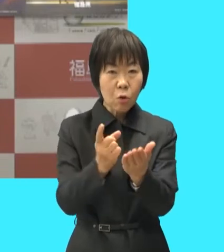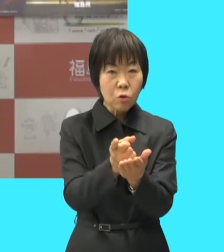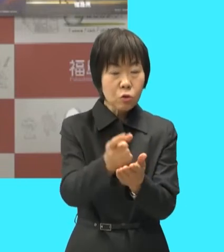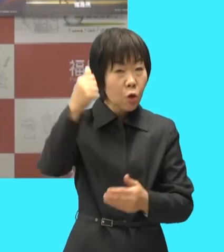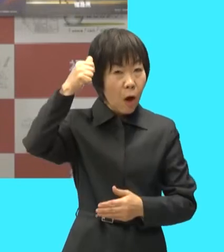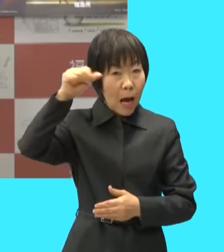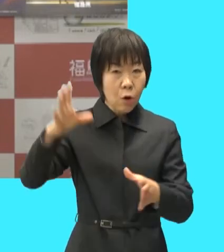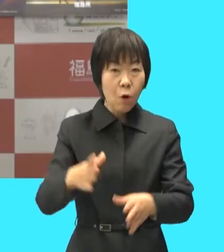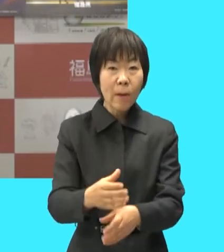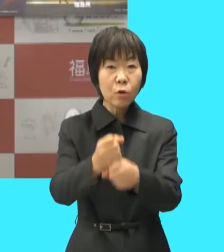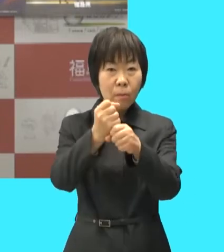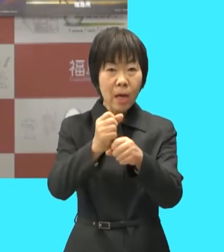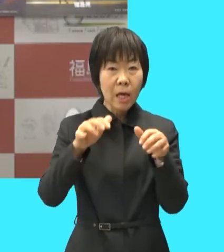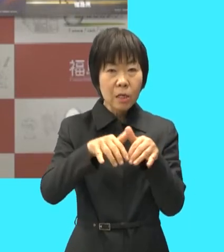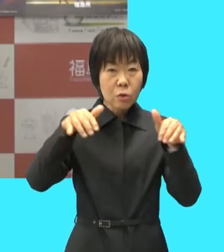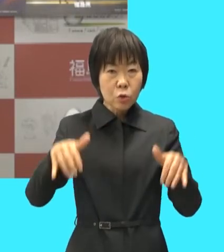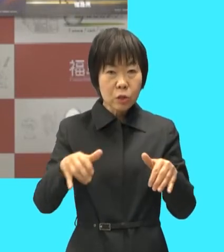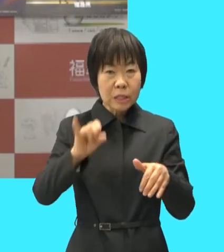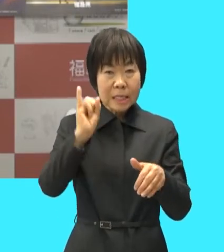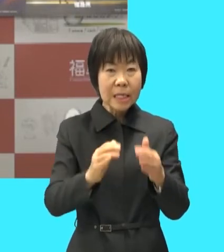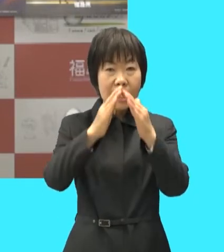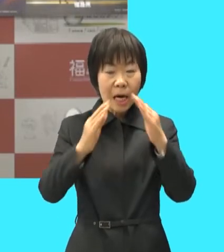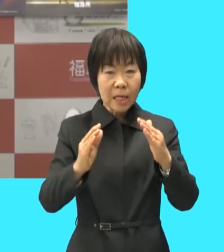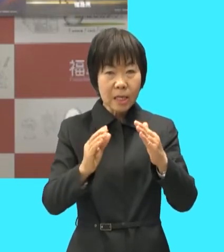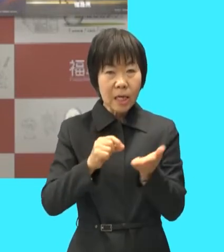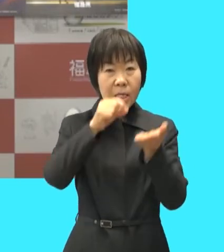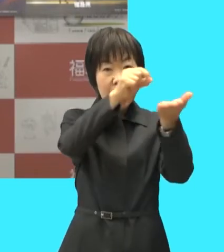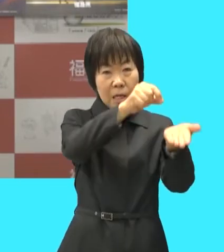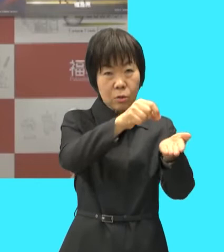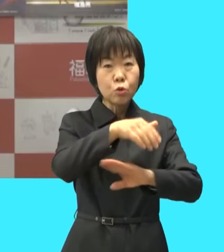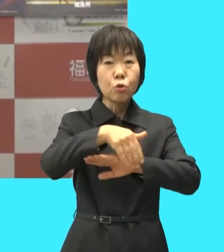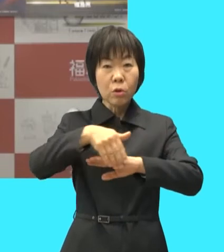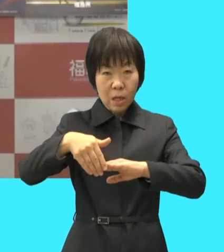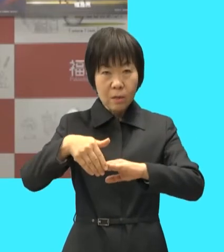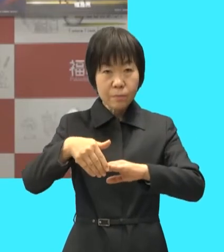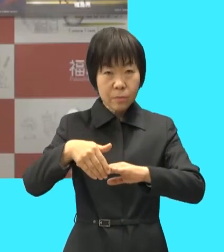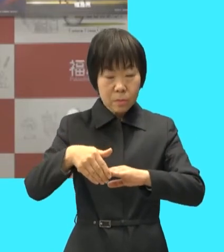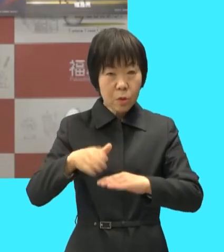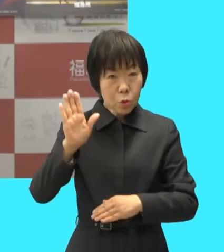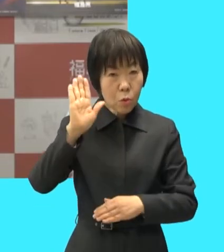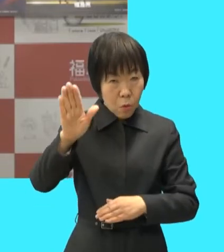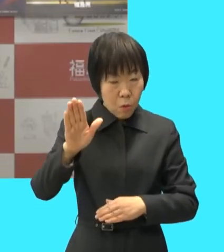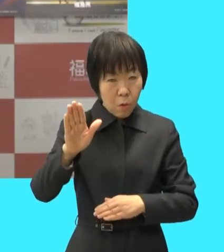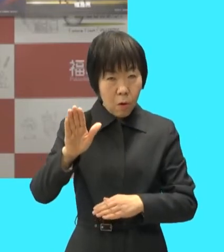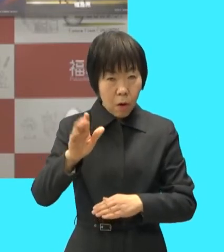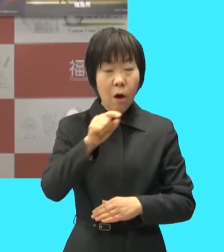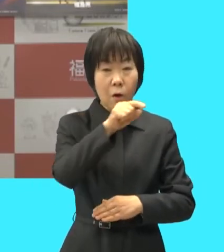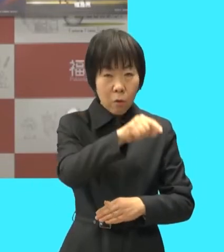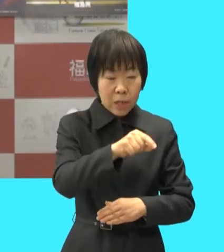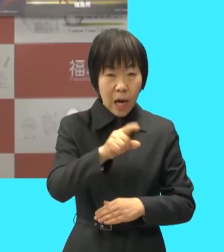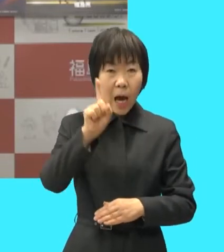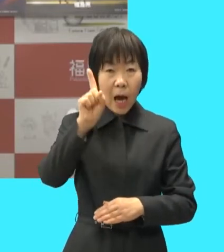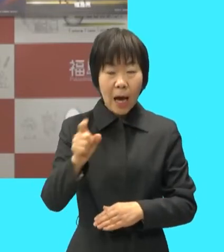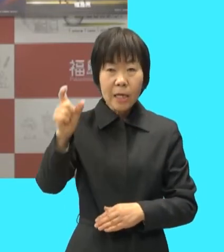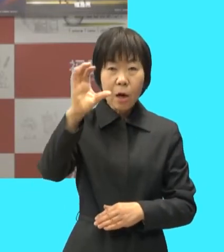を取りまとめ、組織委員会に提出する予定であります。その後、組織委員会や